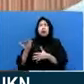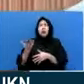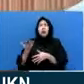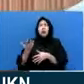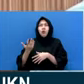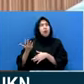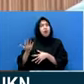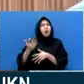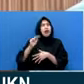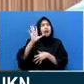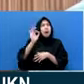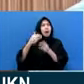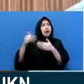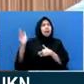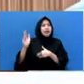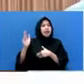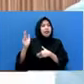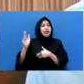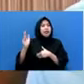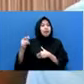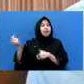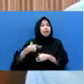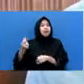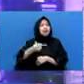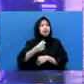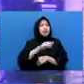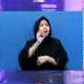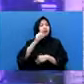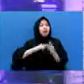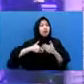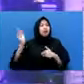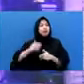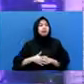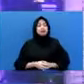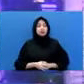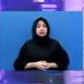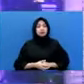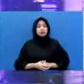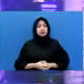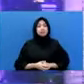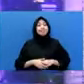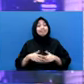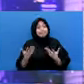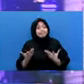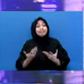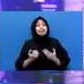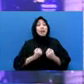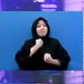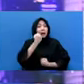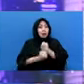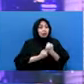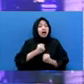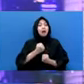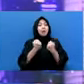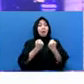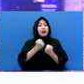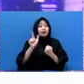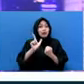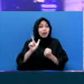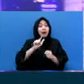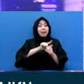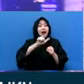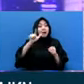50 kemin di ee diorderkan ke kamii sementara itu saudara pemilik usaha rental mobil di kota Balikpapan